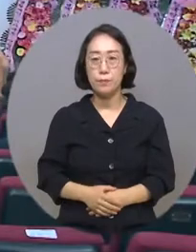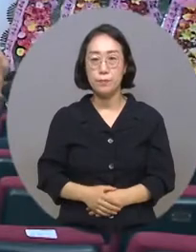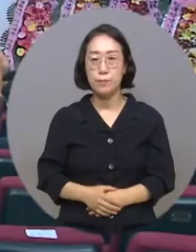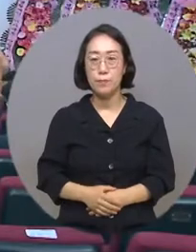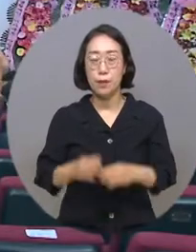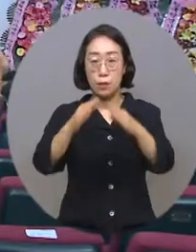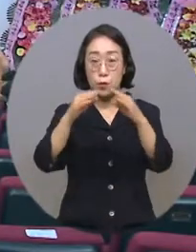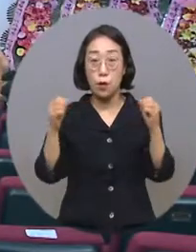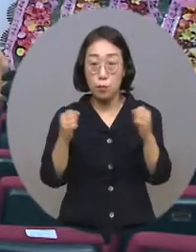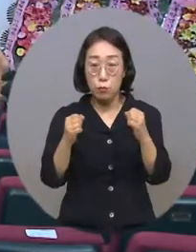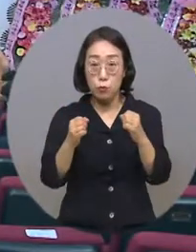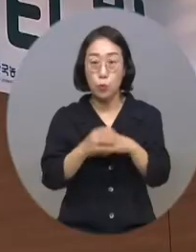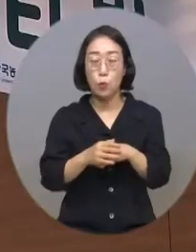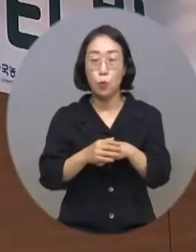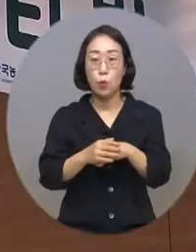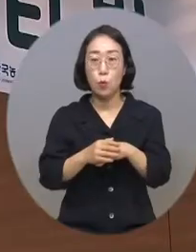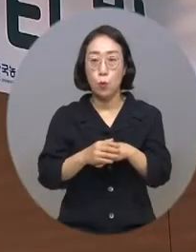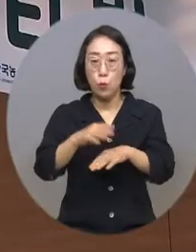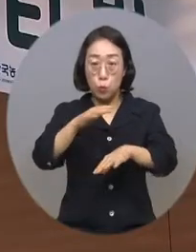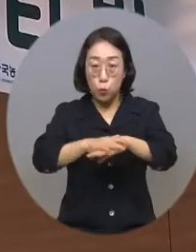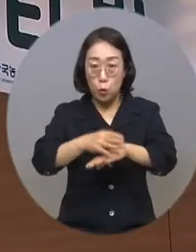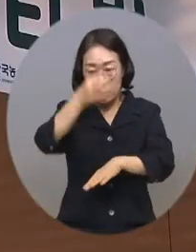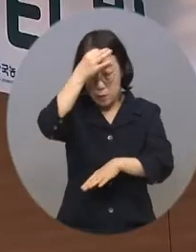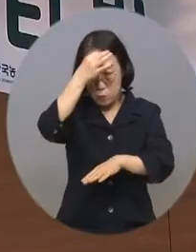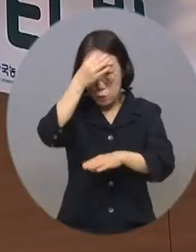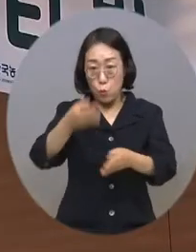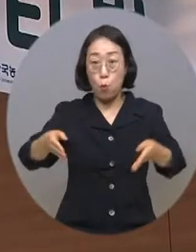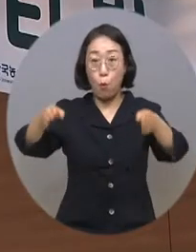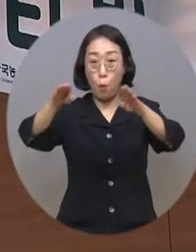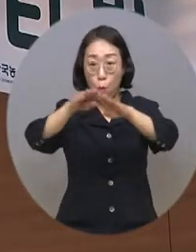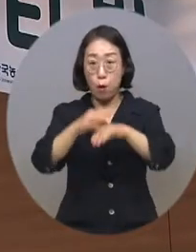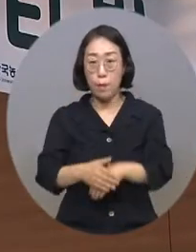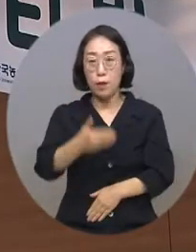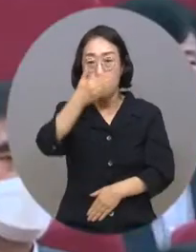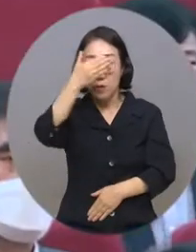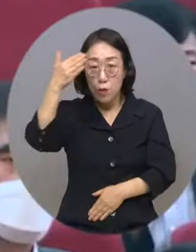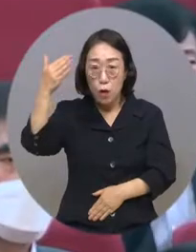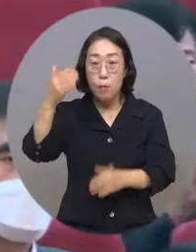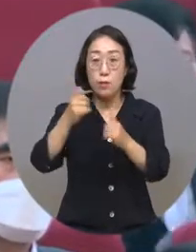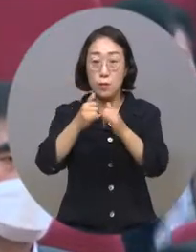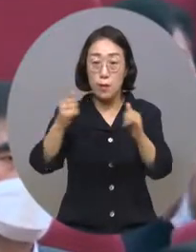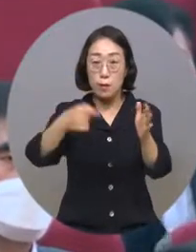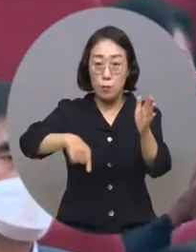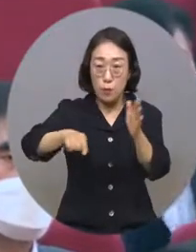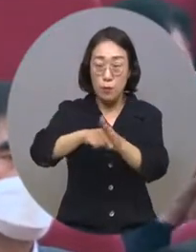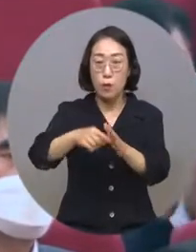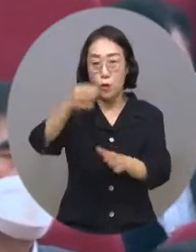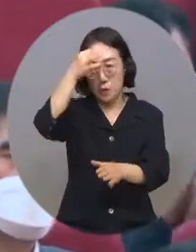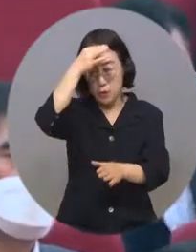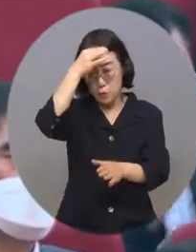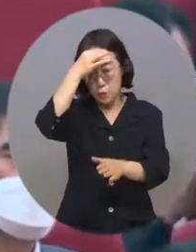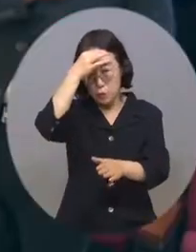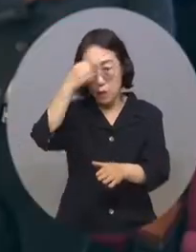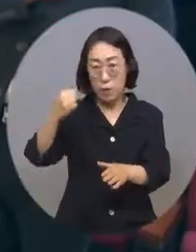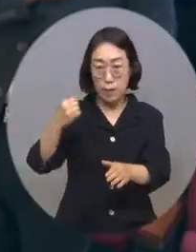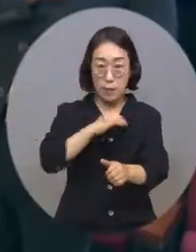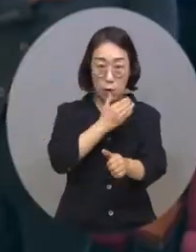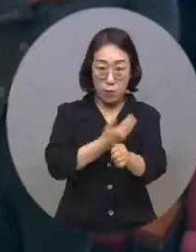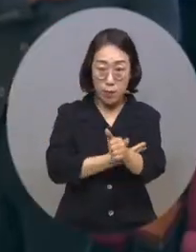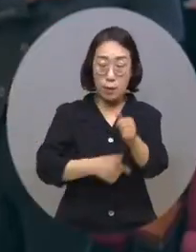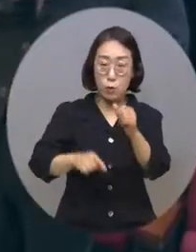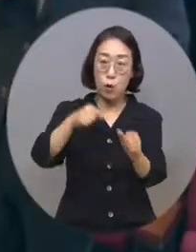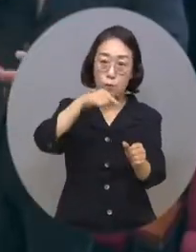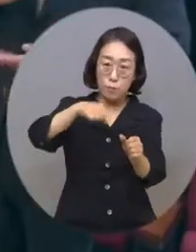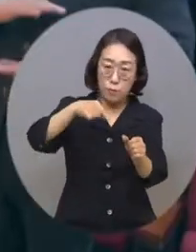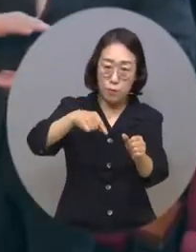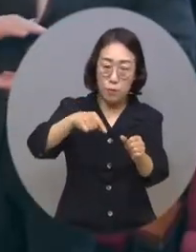전라북도 농업기술원 은 미래 농업을 이끌어갈 청년사 이치원 의 농업기술 역량을 높이고 창의적 이고